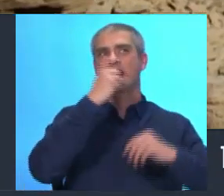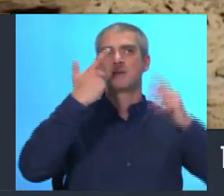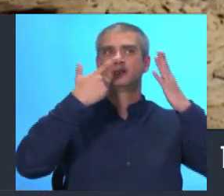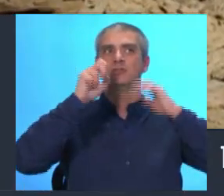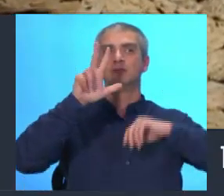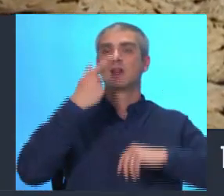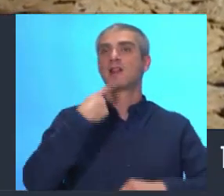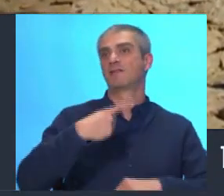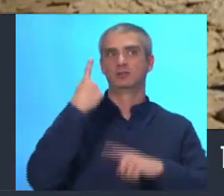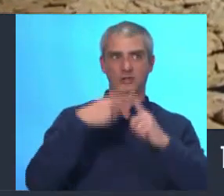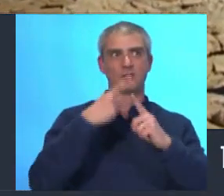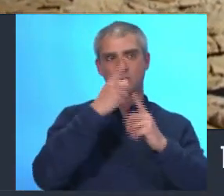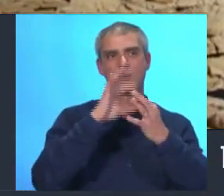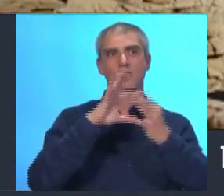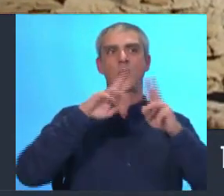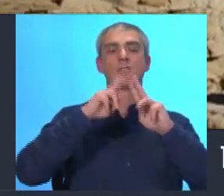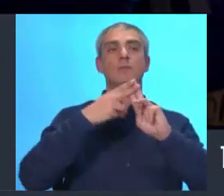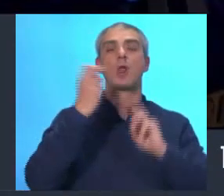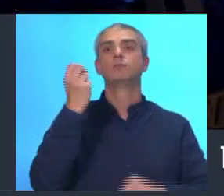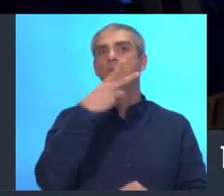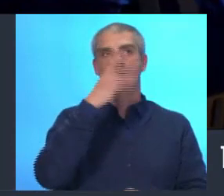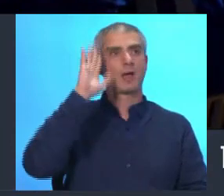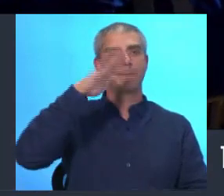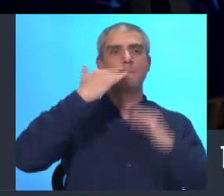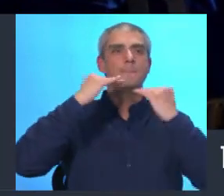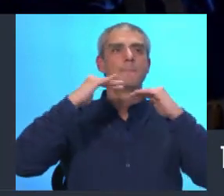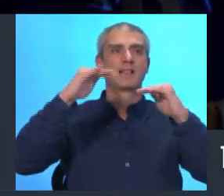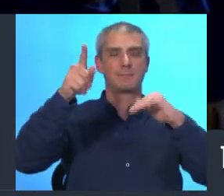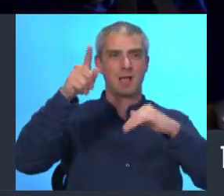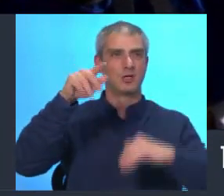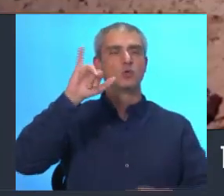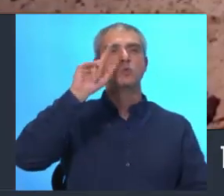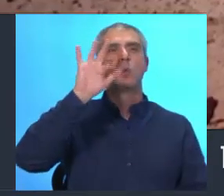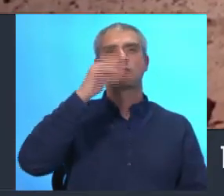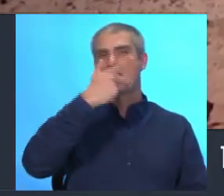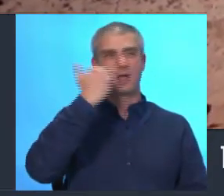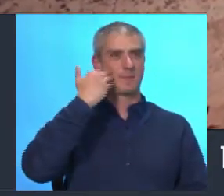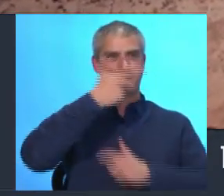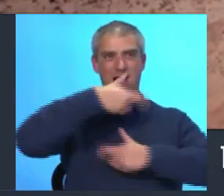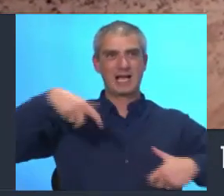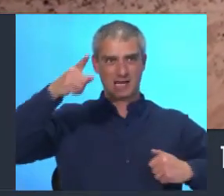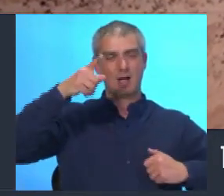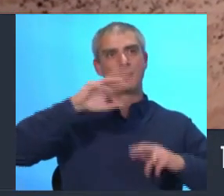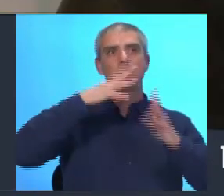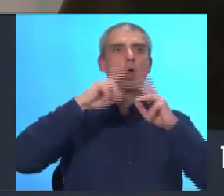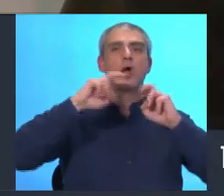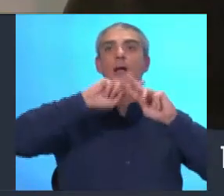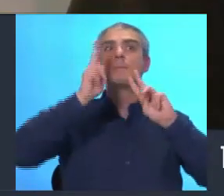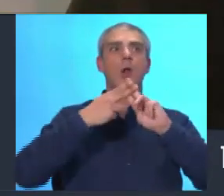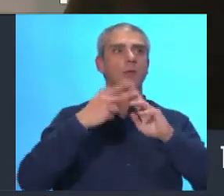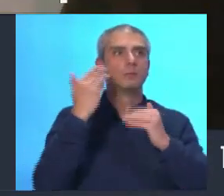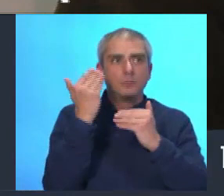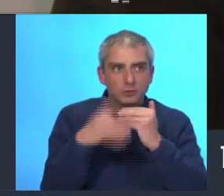לפני שנה בדיוק גם הוא נותק מהעולם לשבועיים אי שם במדבר צחיח ביוטה עם חמישה חוקרים נוספים מרחבי העולם. בסופו של